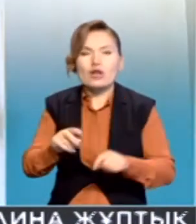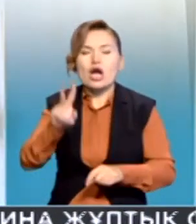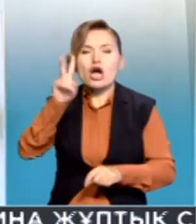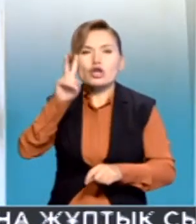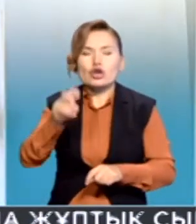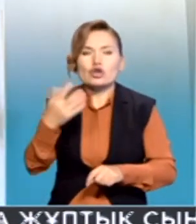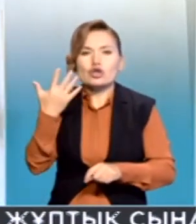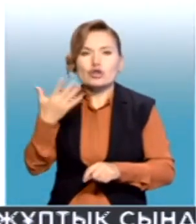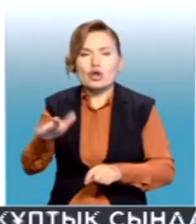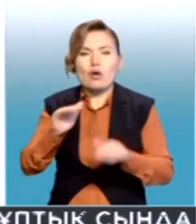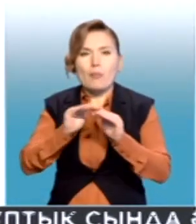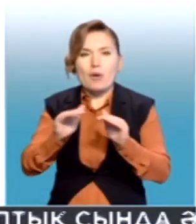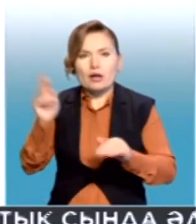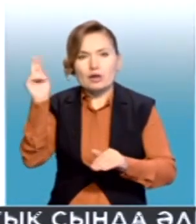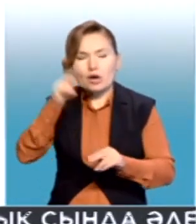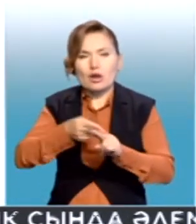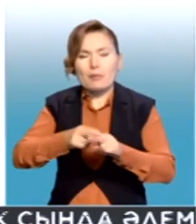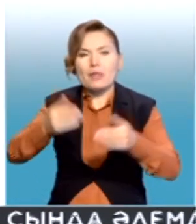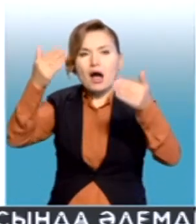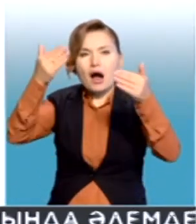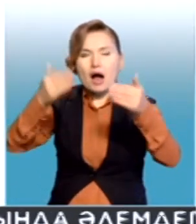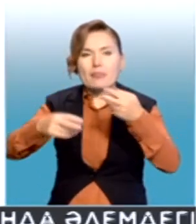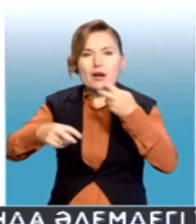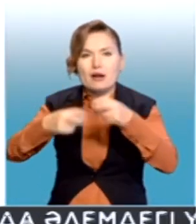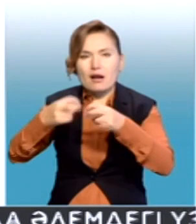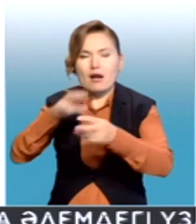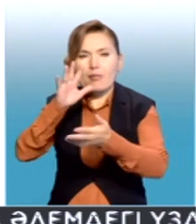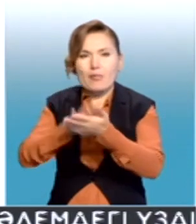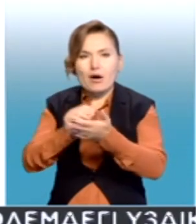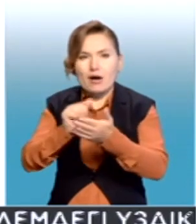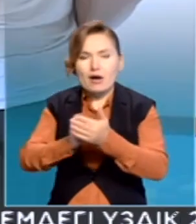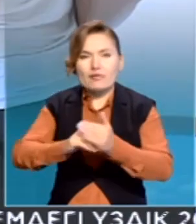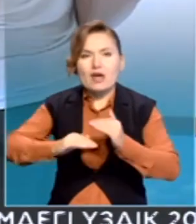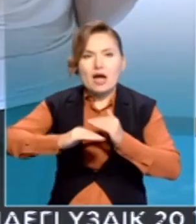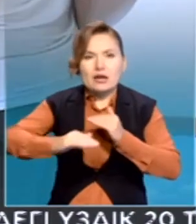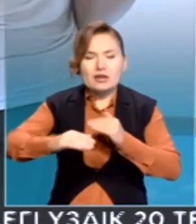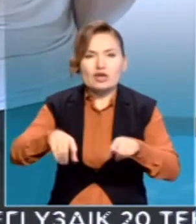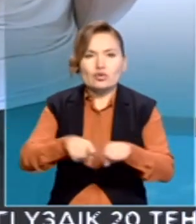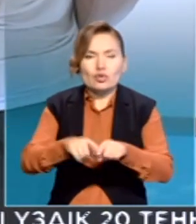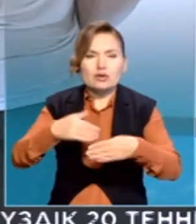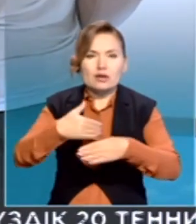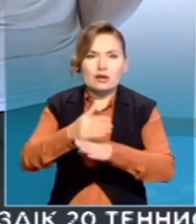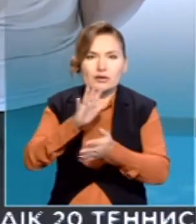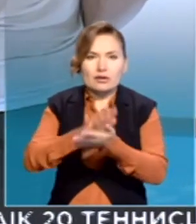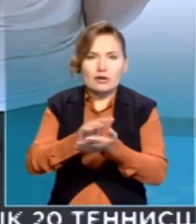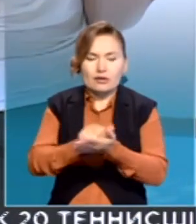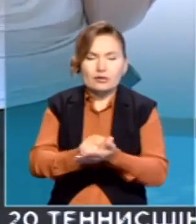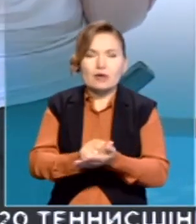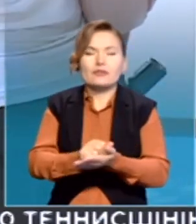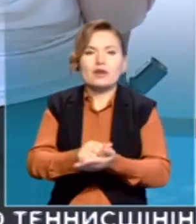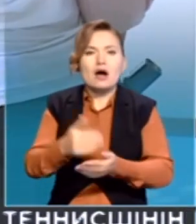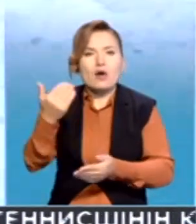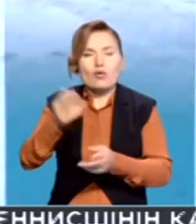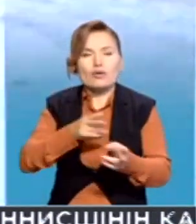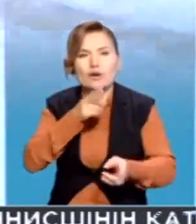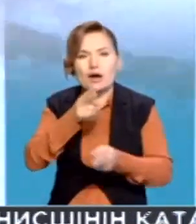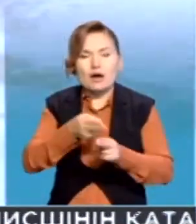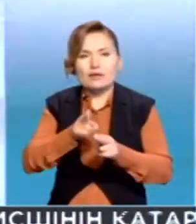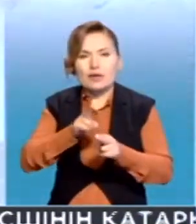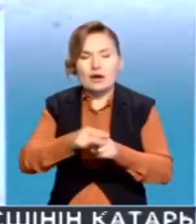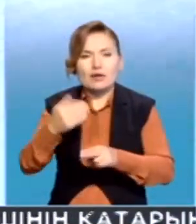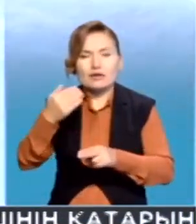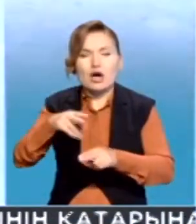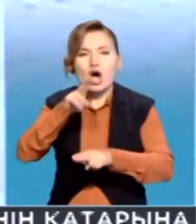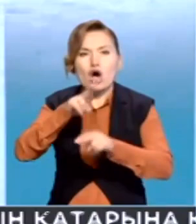250 бала оқитын білім ұясында қабырғалар сөгіліп, еден ортасында шөге бастапты. Мердігер мекеменің жұмысшылары жарықтарды